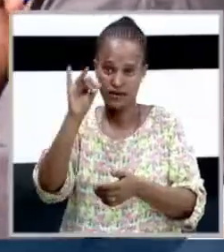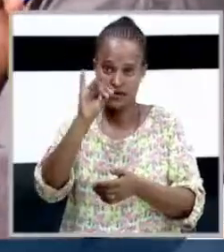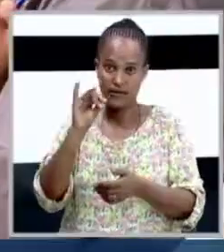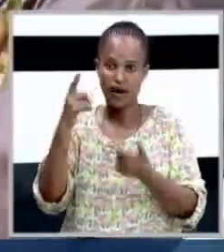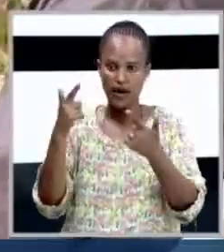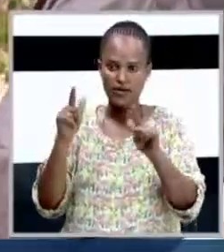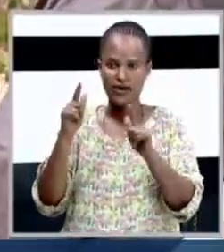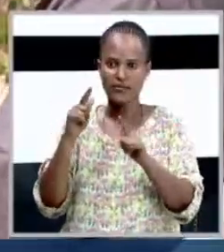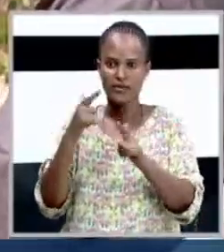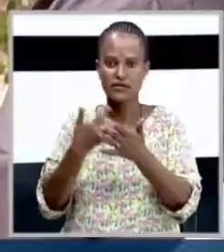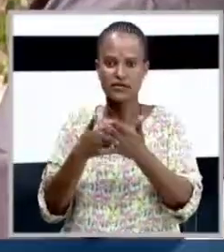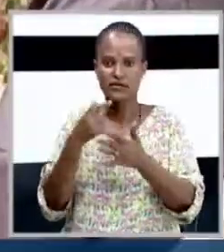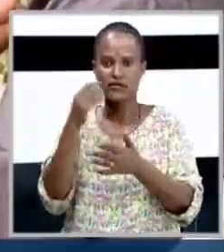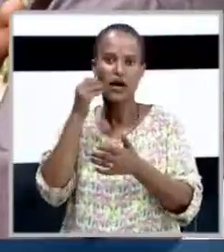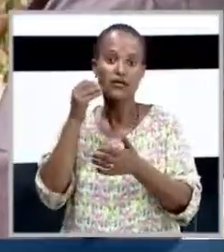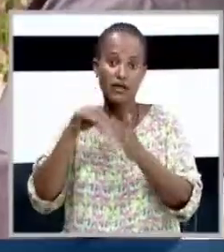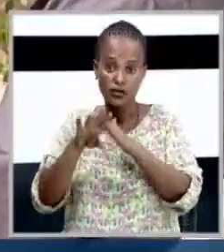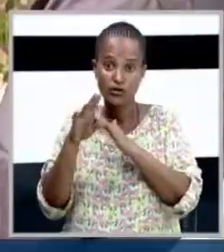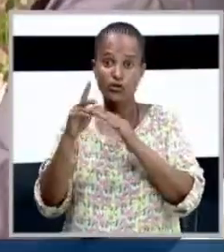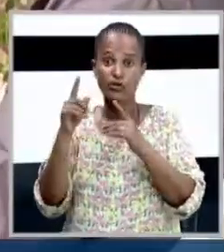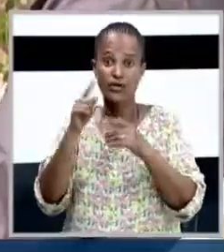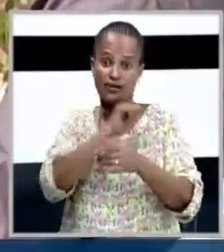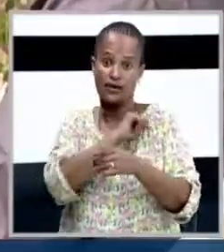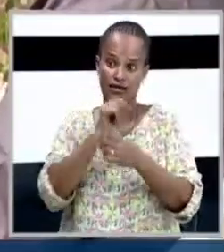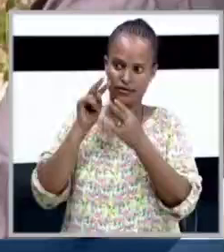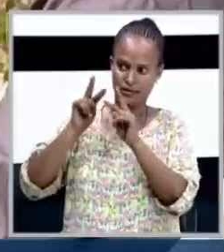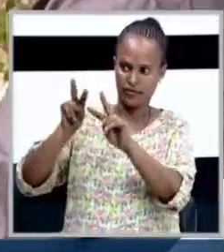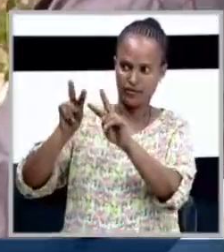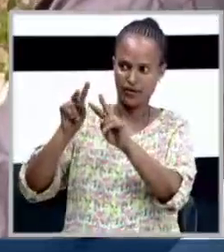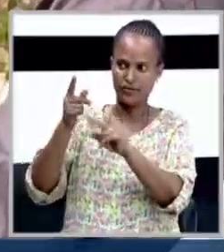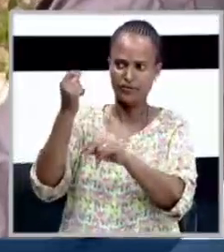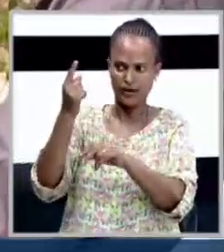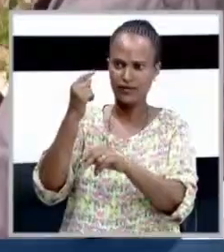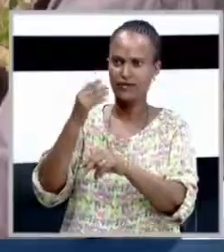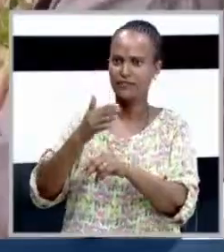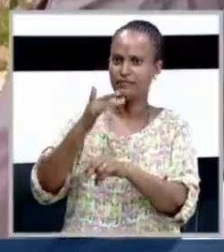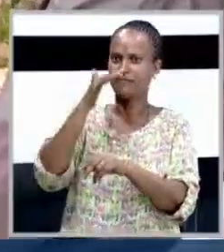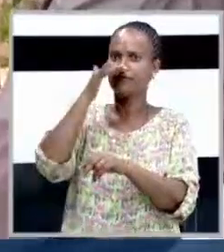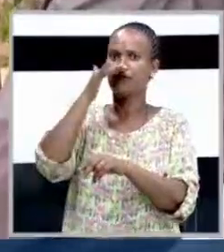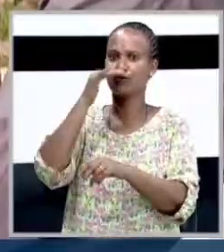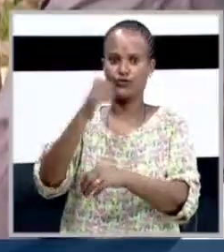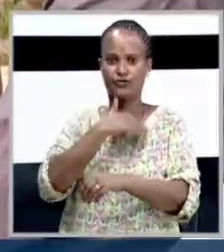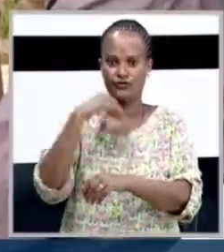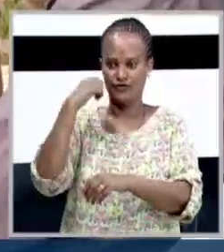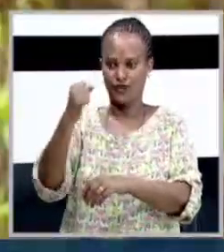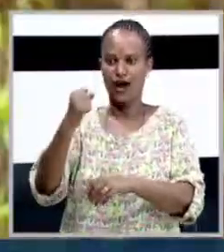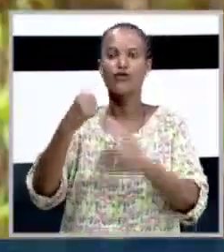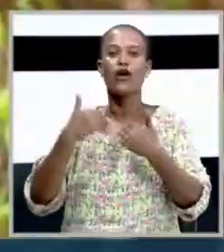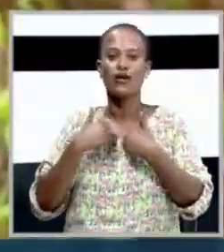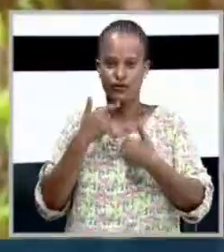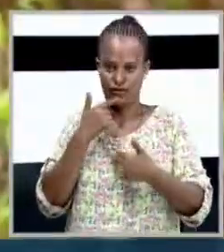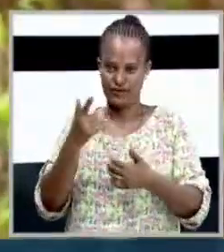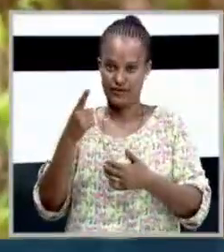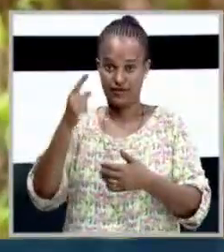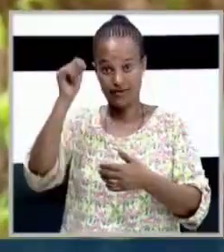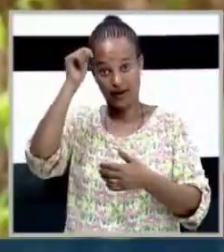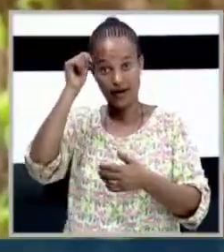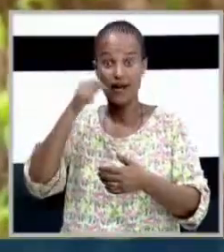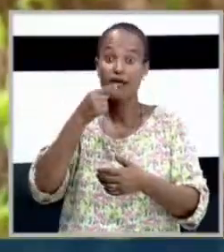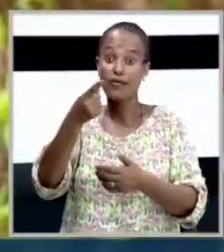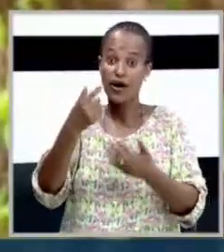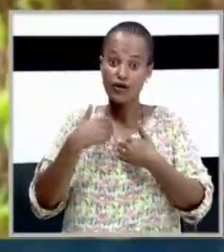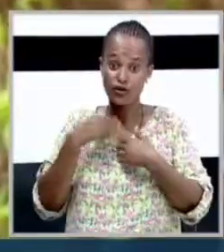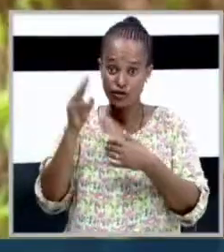ብኣጋጣሚ ዓዲ ዝኣተዉ ተጋልቲ ጠሚትካዮም ጥራይ ታሪክ ታሪክ ዝሸቱ ጀጋኑ ኣለዉ ይብል። ተጋላላይ ክበሃል